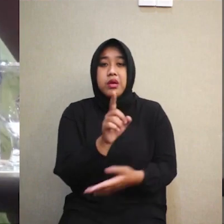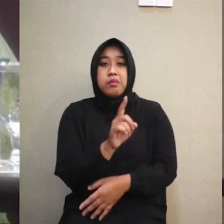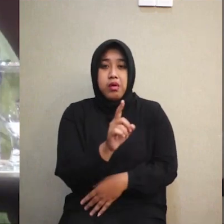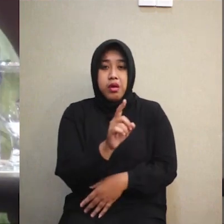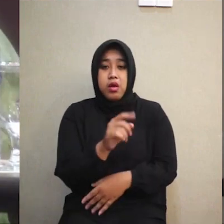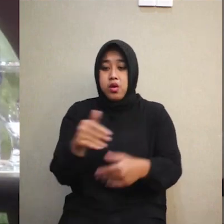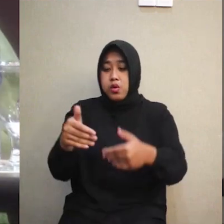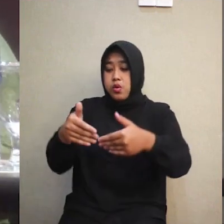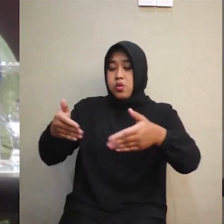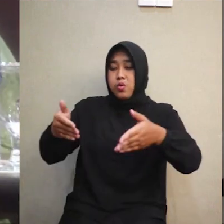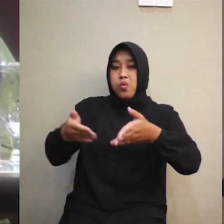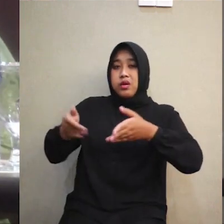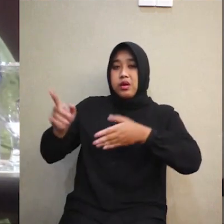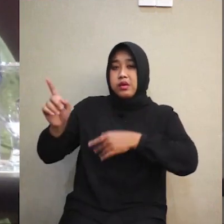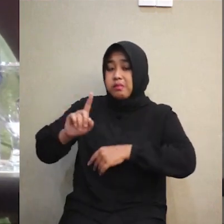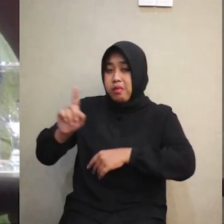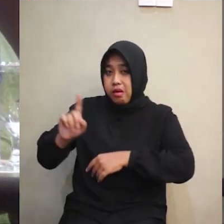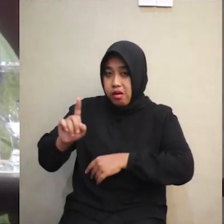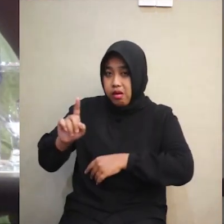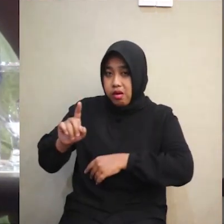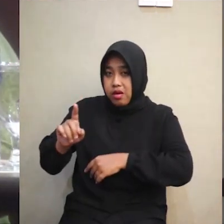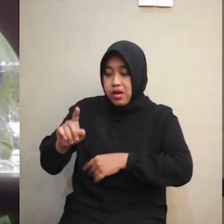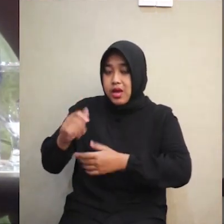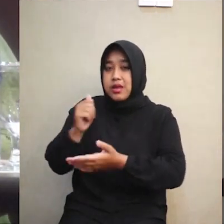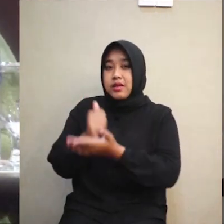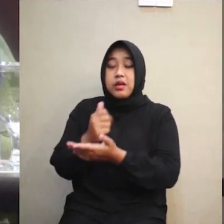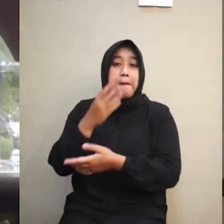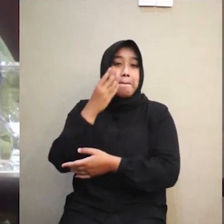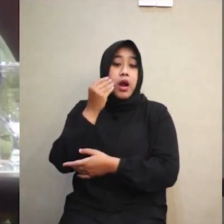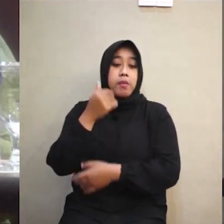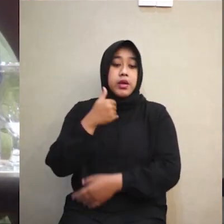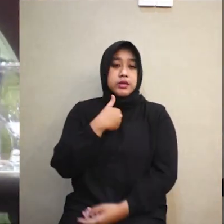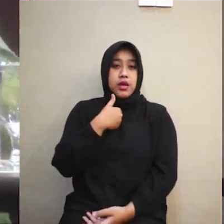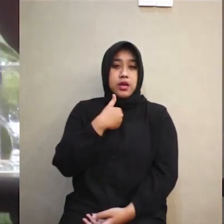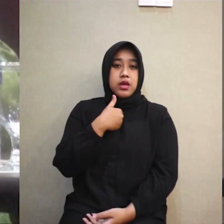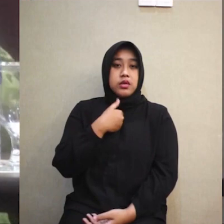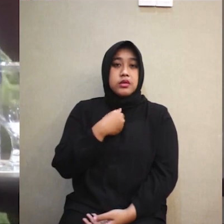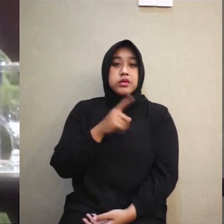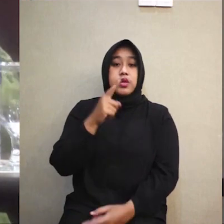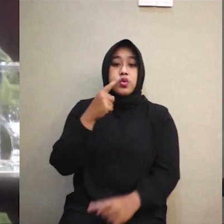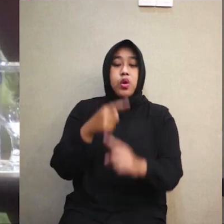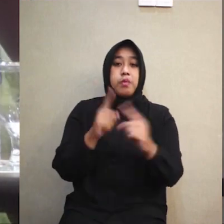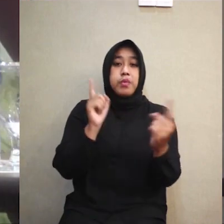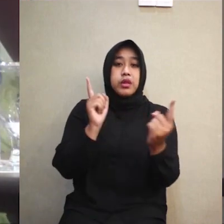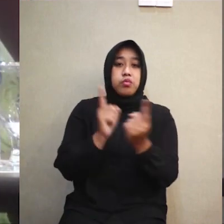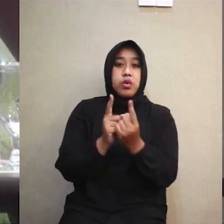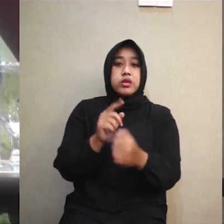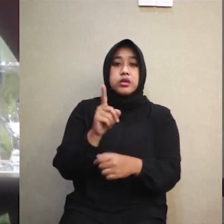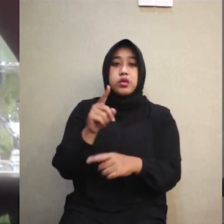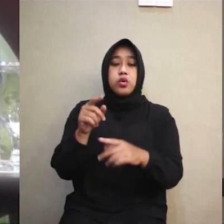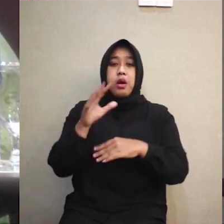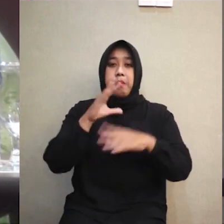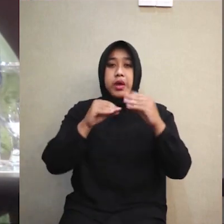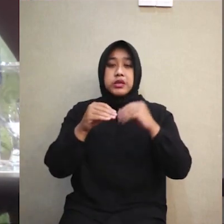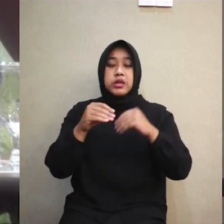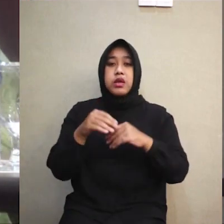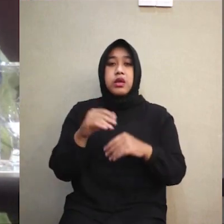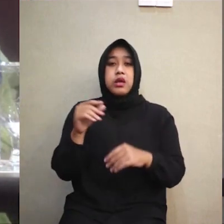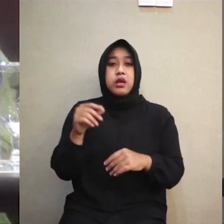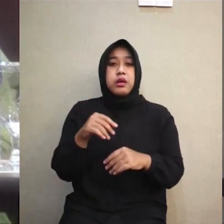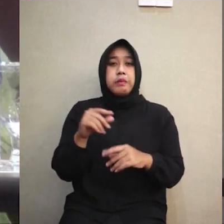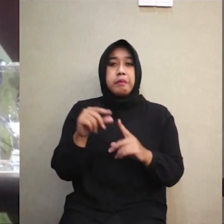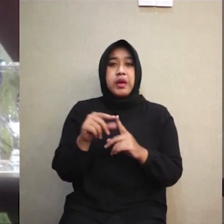ruangnya di mana gitu Padahal pengalaman kami satu kali pertemuan satu pasal untuk membahas PP itu nggak